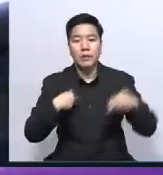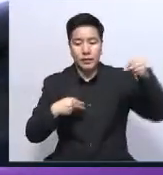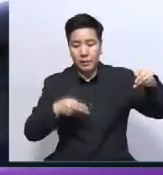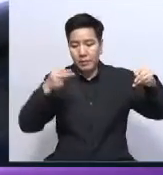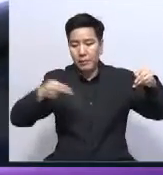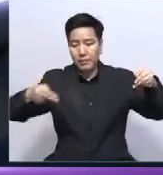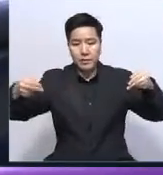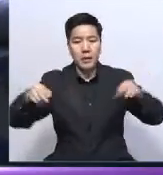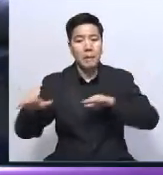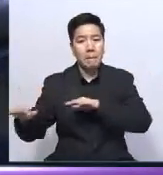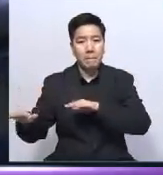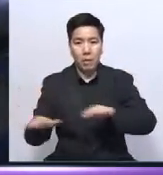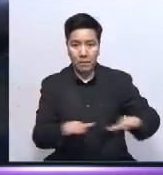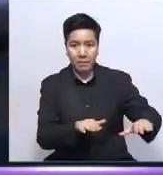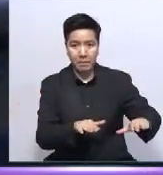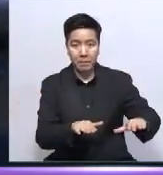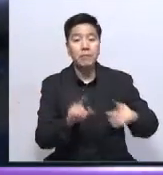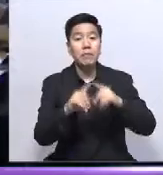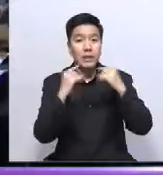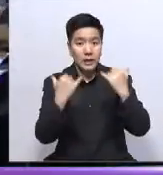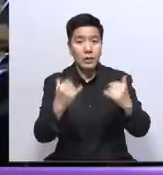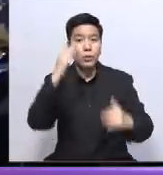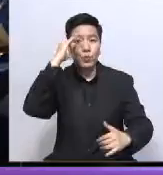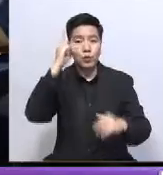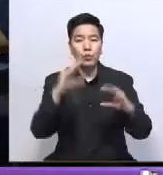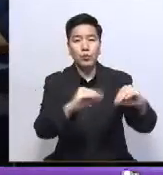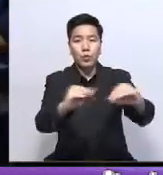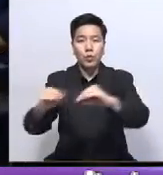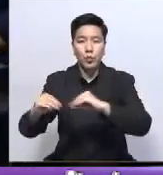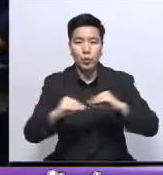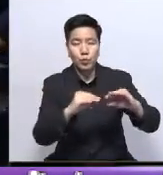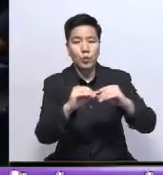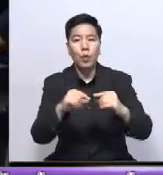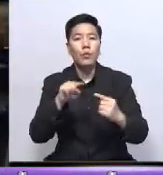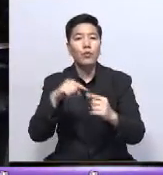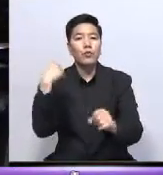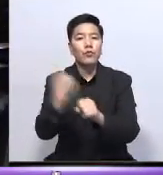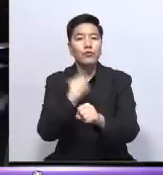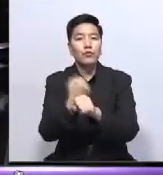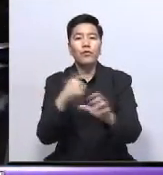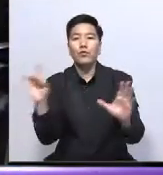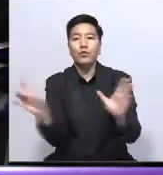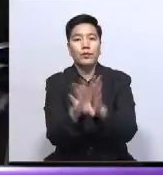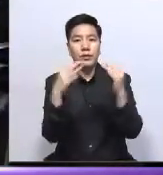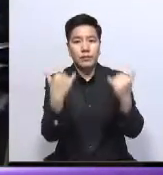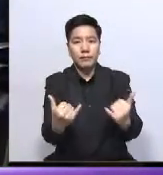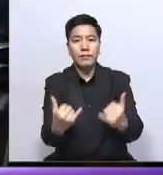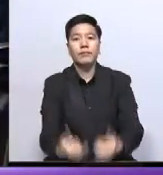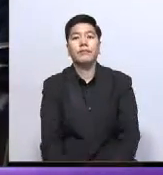งบางจุดเพื่อเตรียมพร้อมแล้วส่วนในวันพรุ่งนี้จะประชุมทดสอบสัญญาเพื่อเป็นการซักซ้อมครั้งสุดท้าย